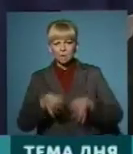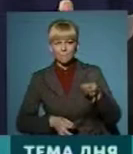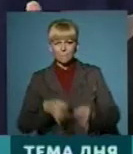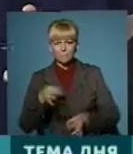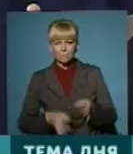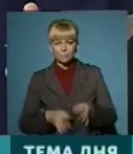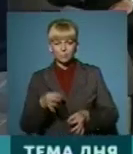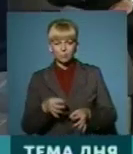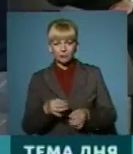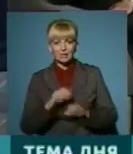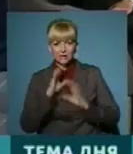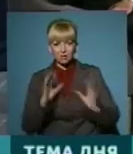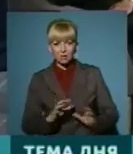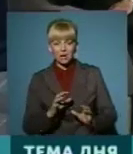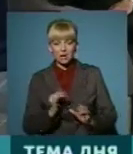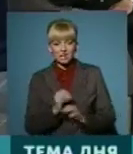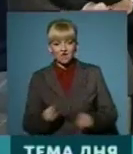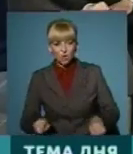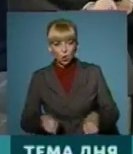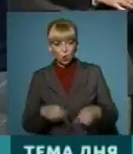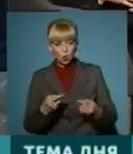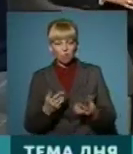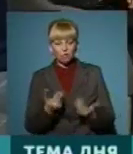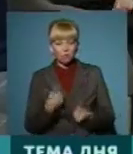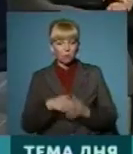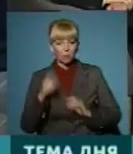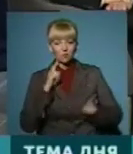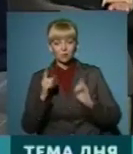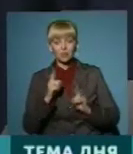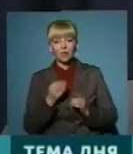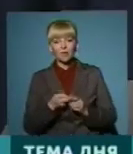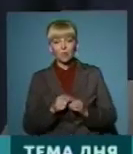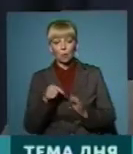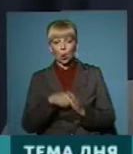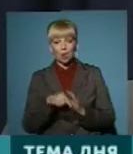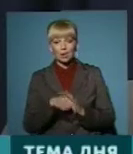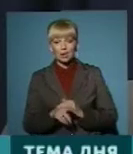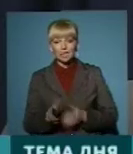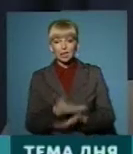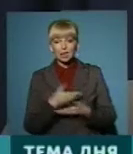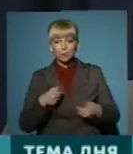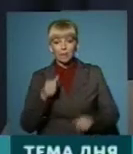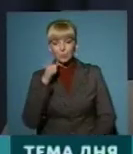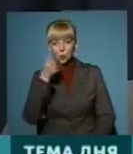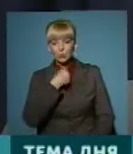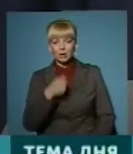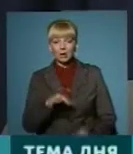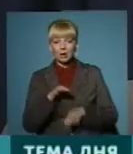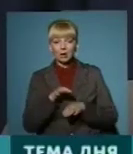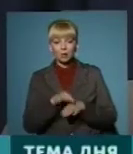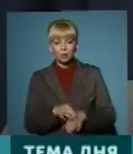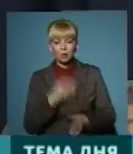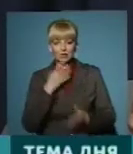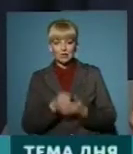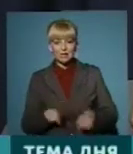же все были... Зберігати себе, да, і відновлювати, да, так? Да, мы были с радиометрами все, от, да. В цьому контексті ми минулу річ проводили